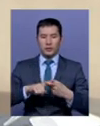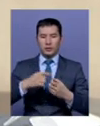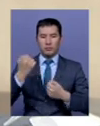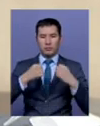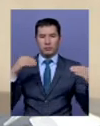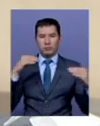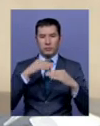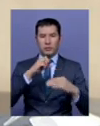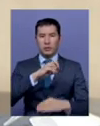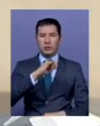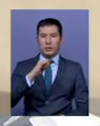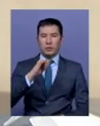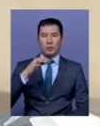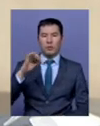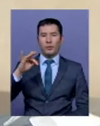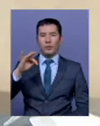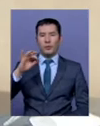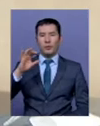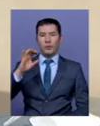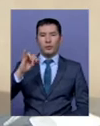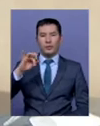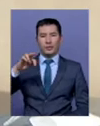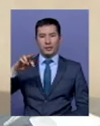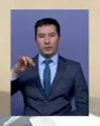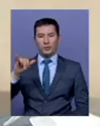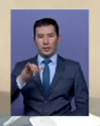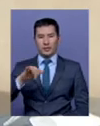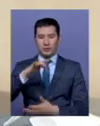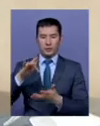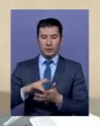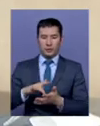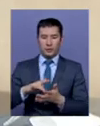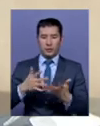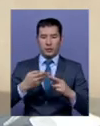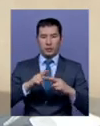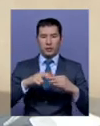автодороге Атырау-Уральск. В настоящее время нагрузка и интенсивность по дороге